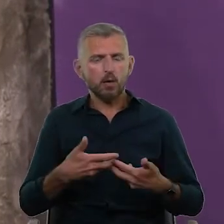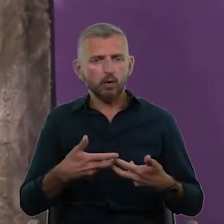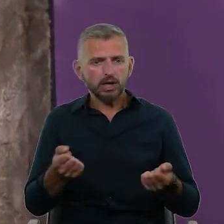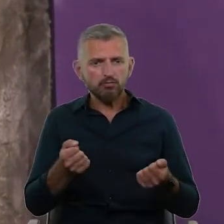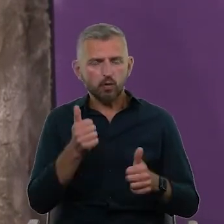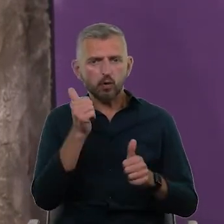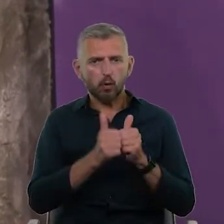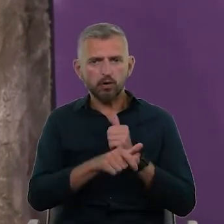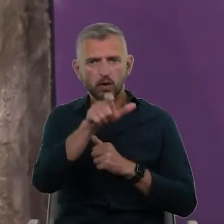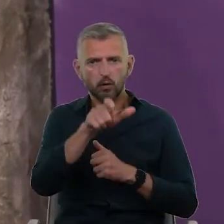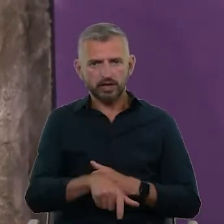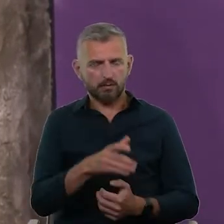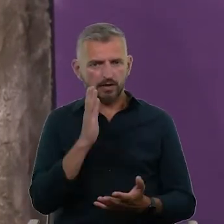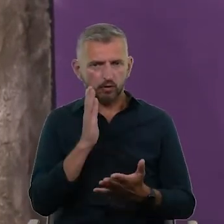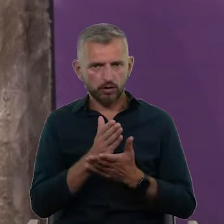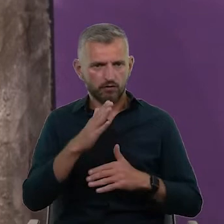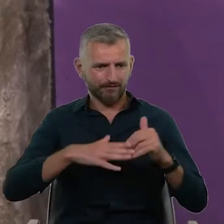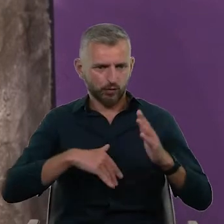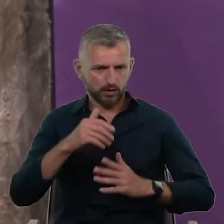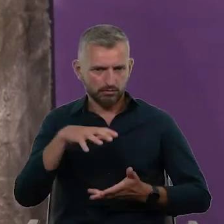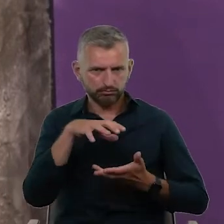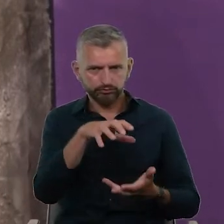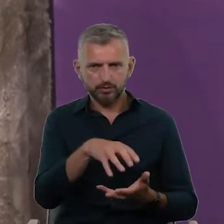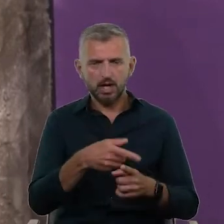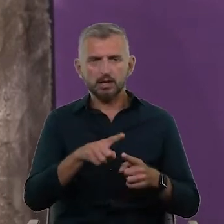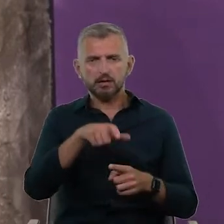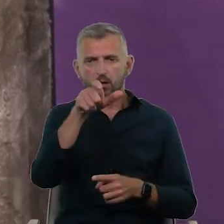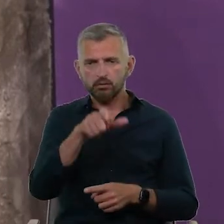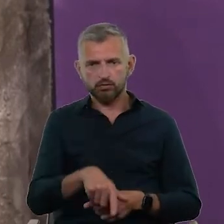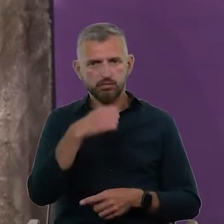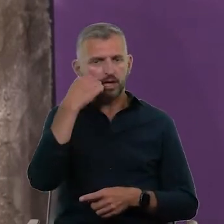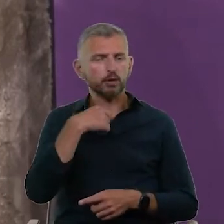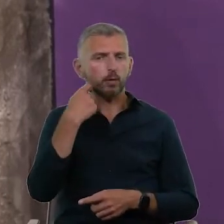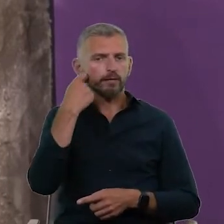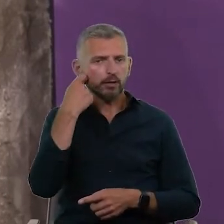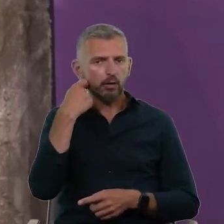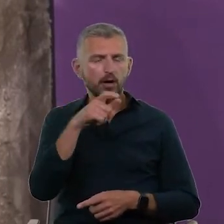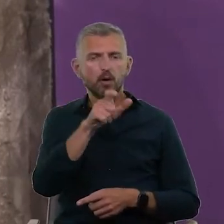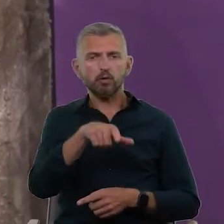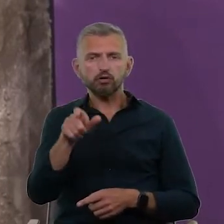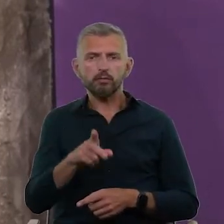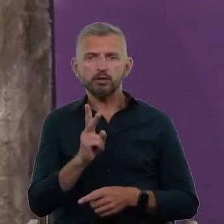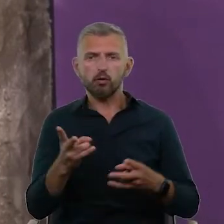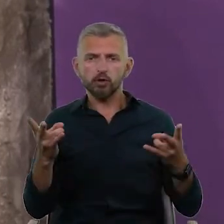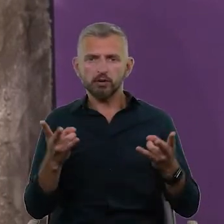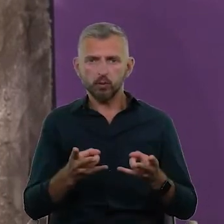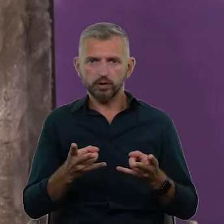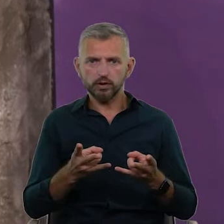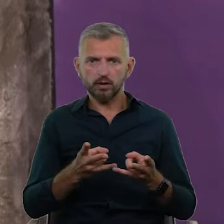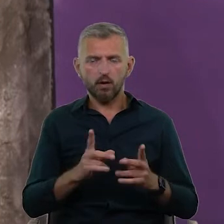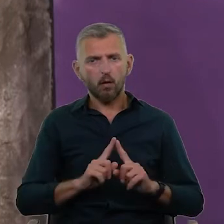отримують кожна особа безпосередньо в руки. В першу чергу це особи літнього віку, особи, які потребують